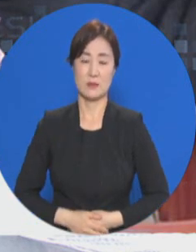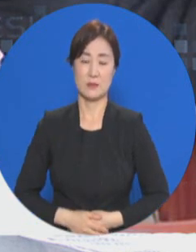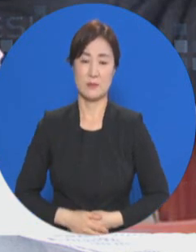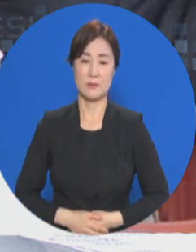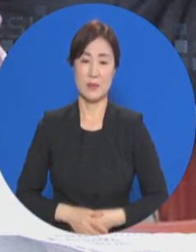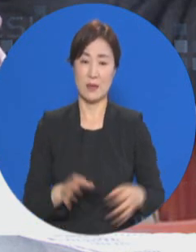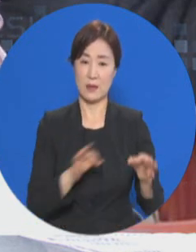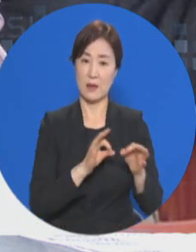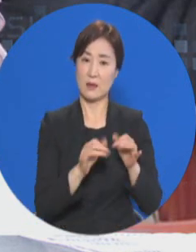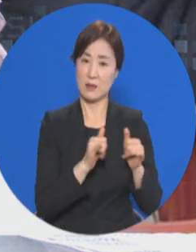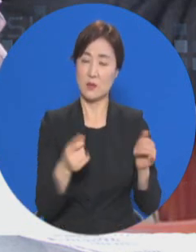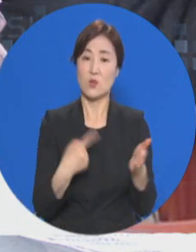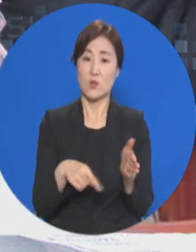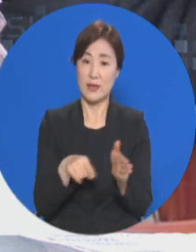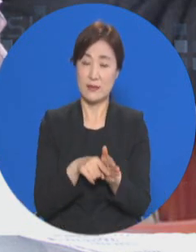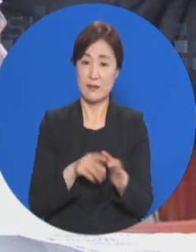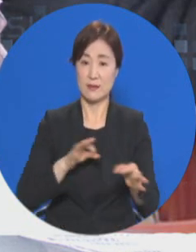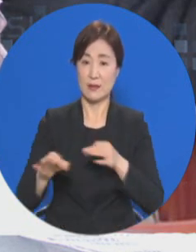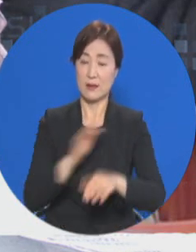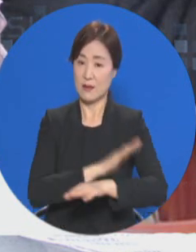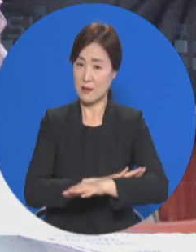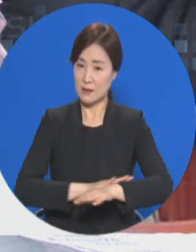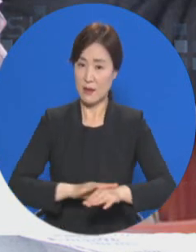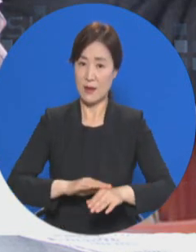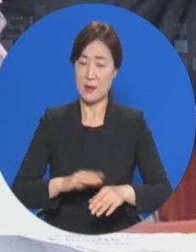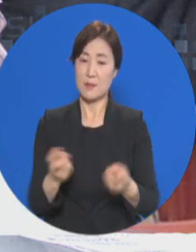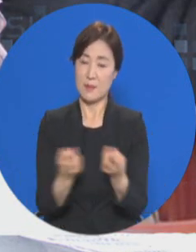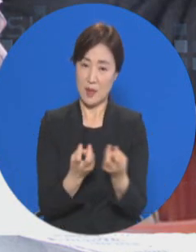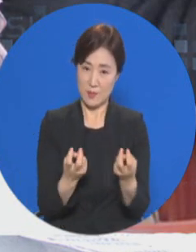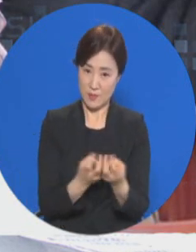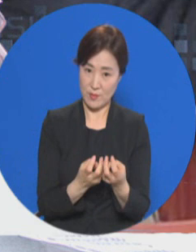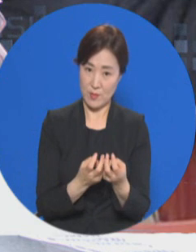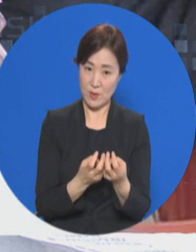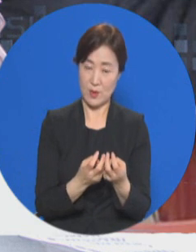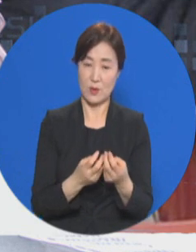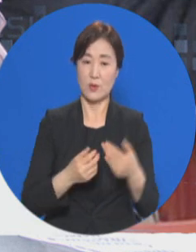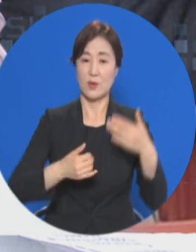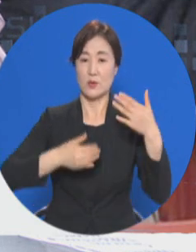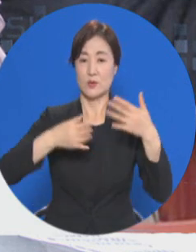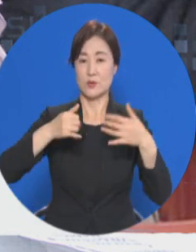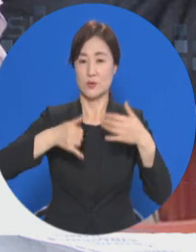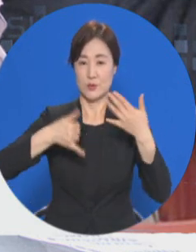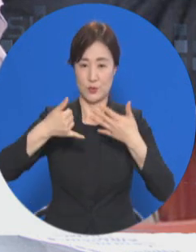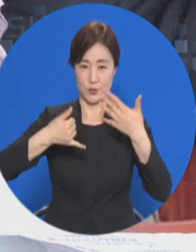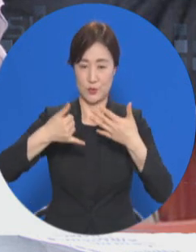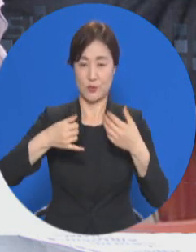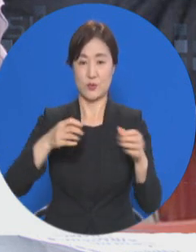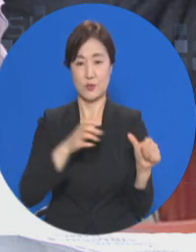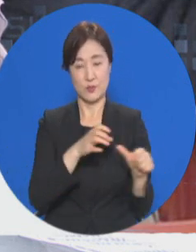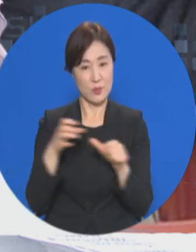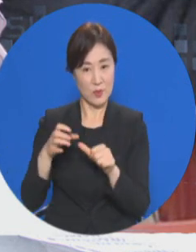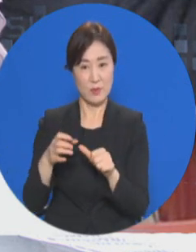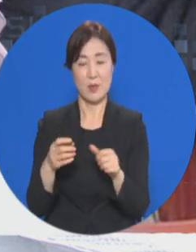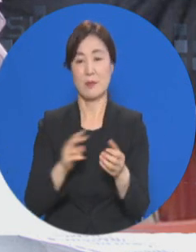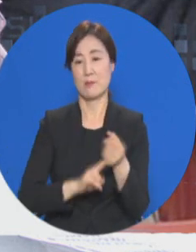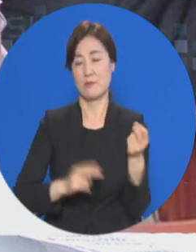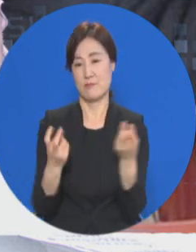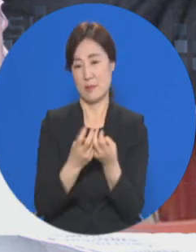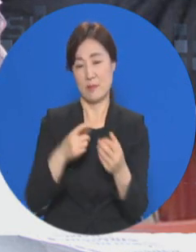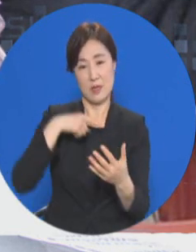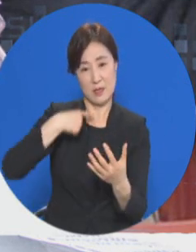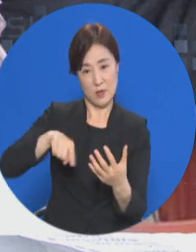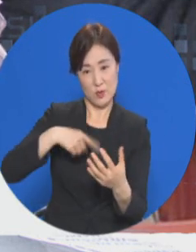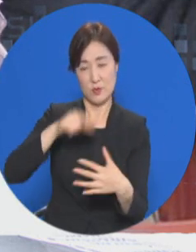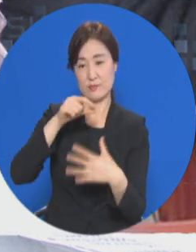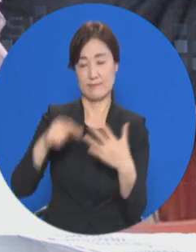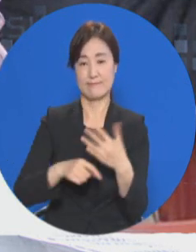위해서 장사를 좀 잘할 수 있는 방법, 또 유튜브를 이용해서 홍보하고 판매하는 방법을 가르쳐주는 프로젝트가